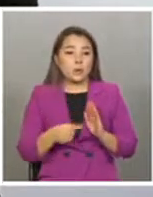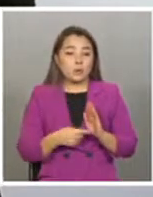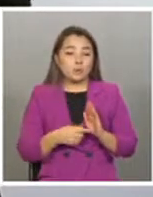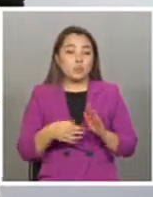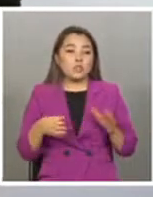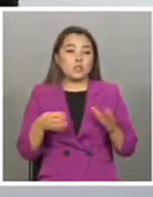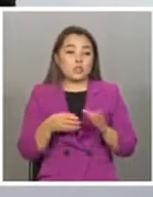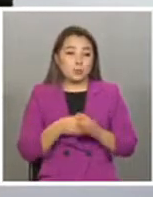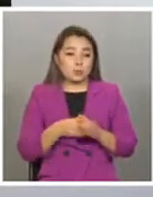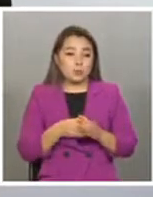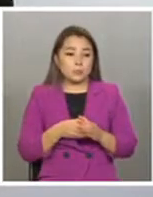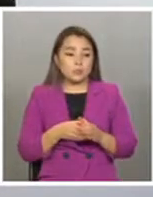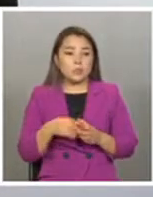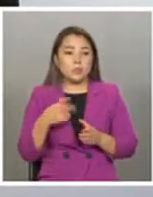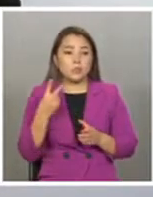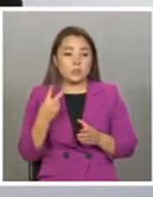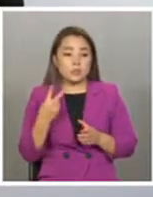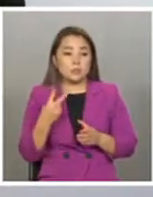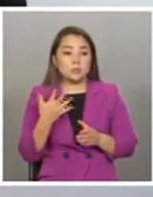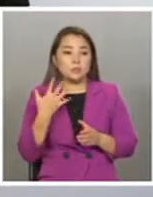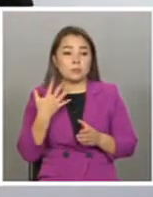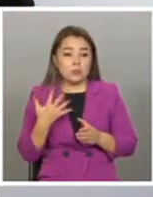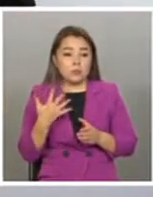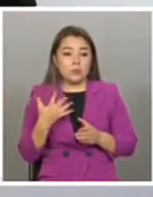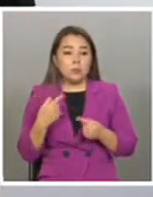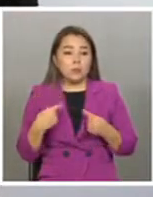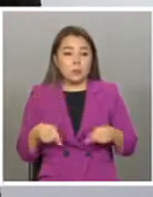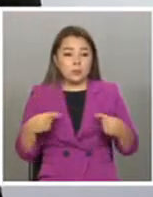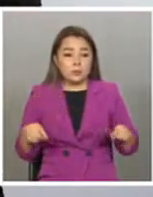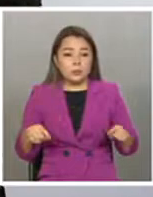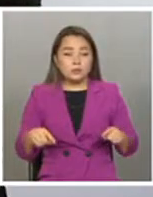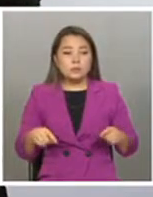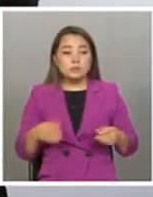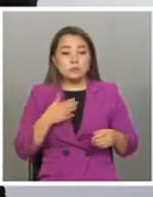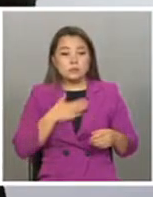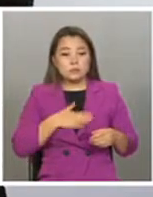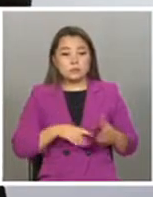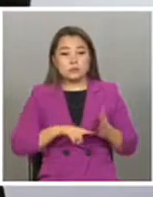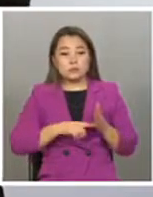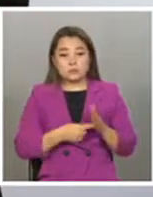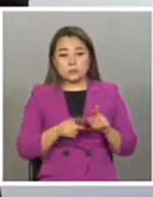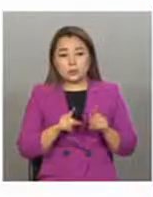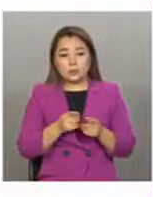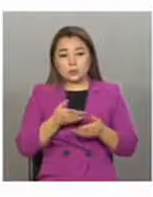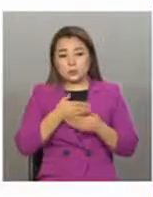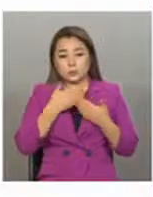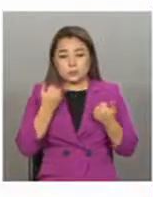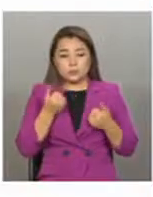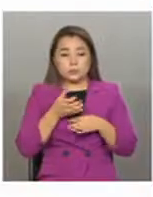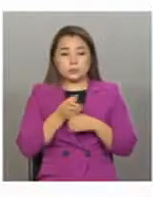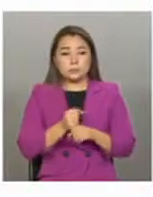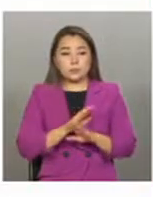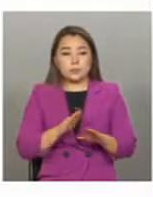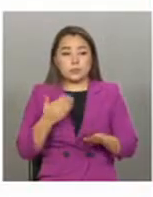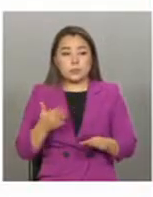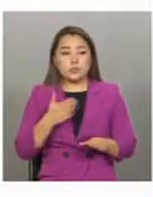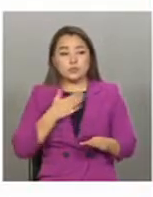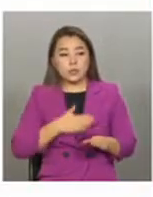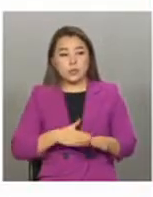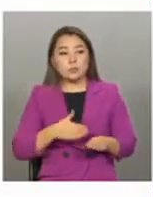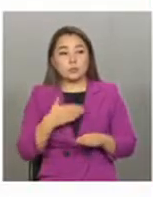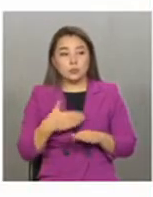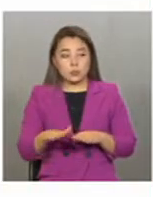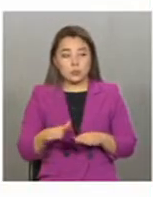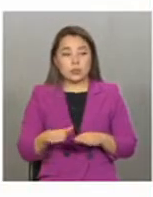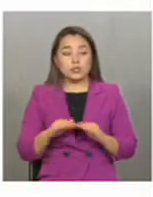жіктелуінде 2 мен 5-тен өзге жай көбейткіштері болмайтын, қысқартылмайтын жай бөлшекті